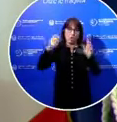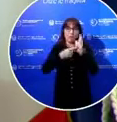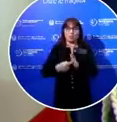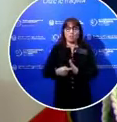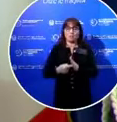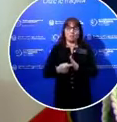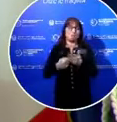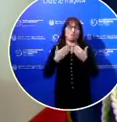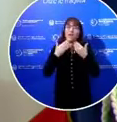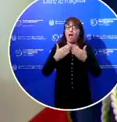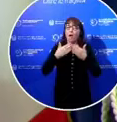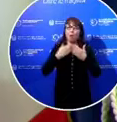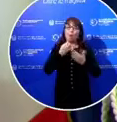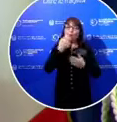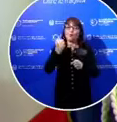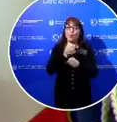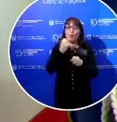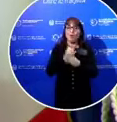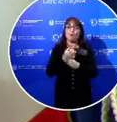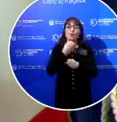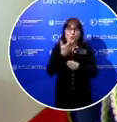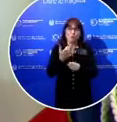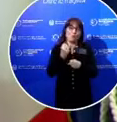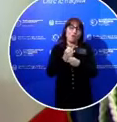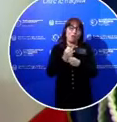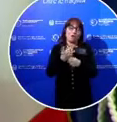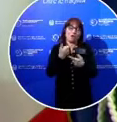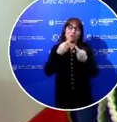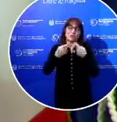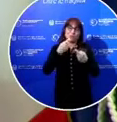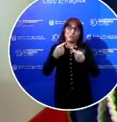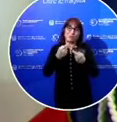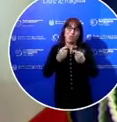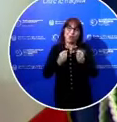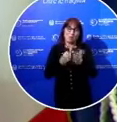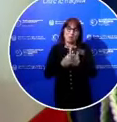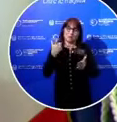miei migliori auguri di buon lavoro per una proficua e approfondita discussione.